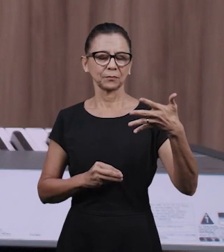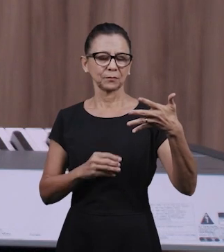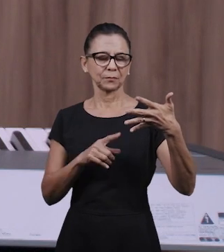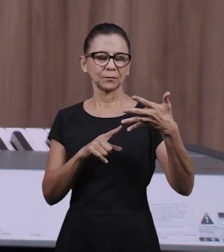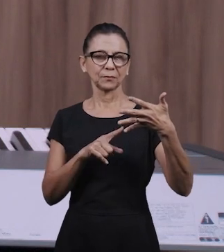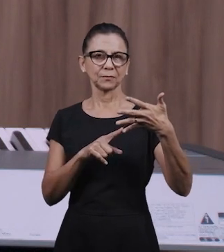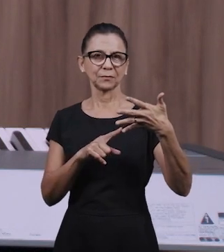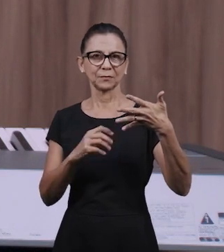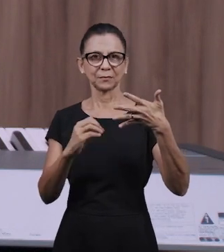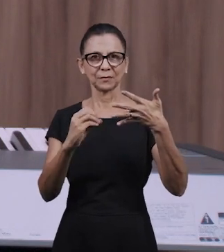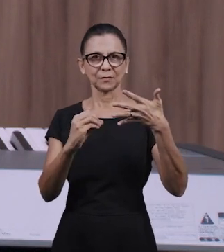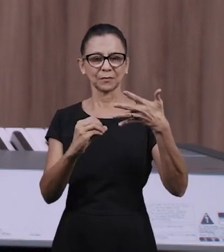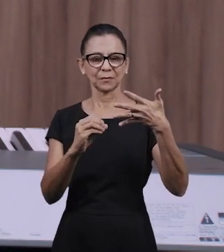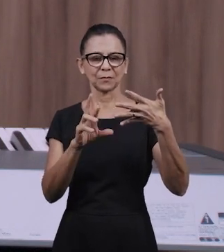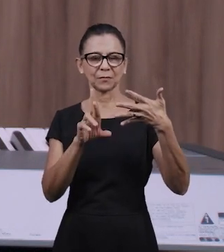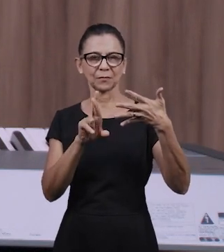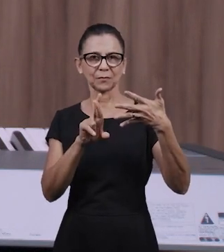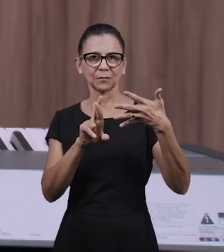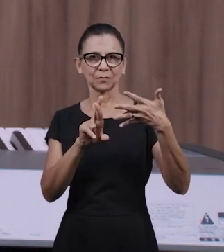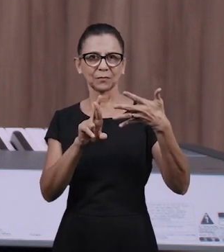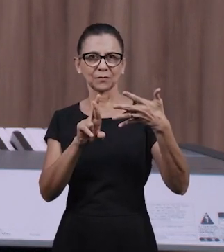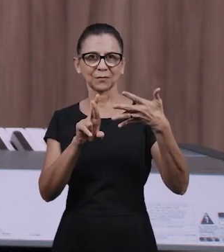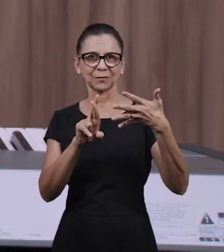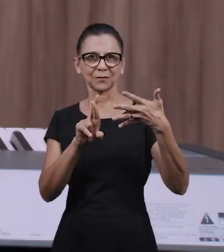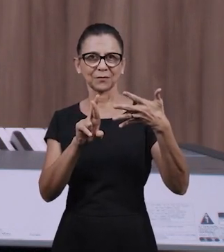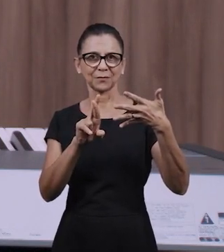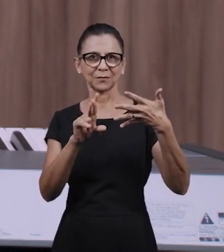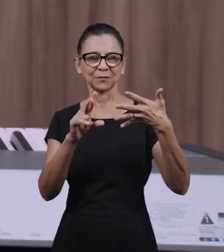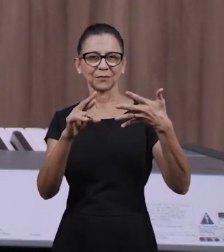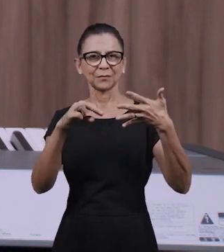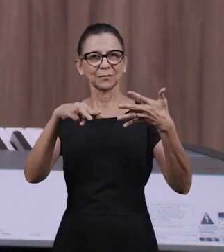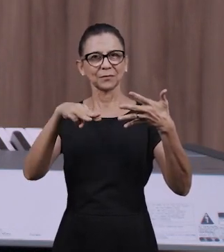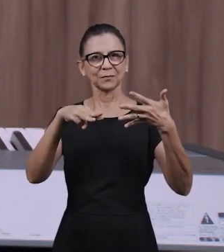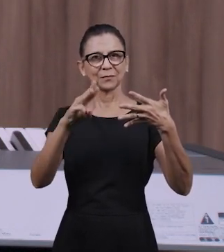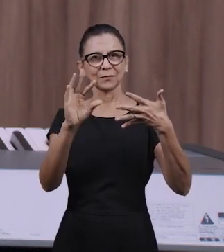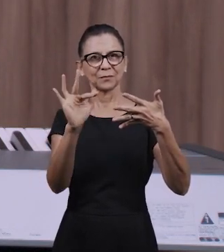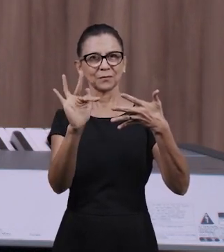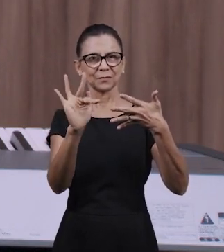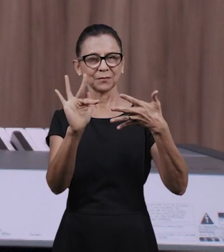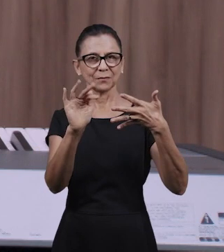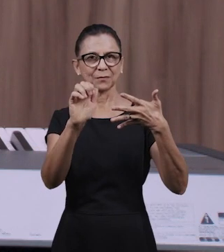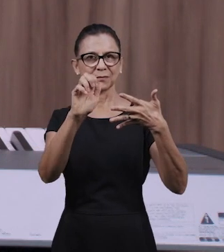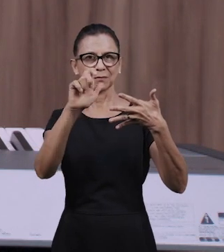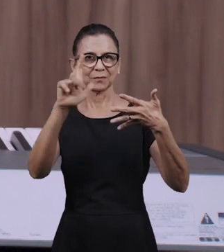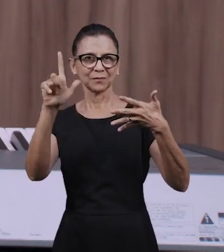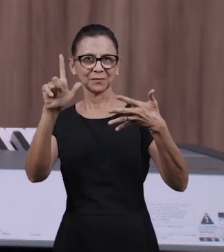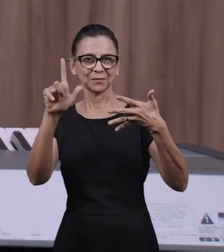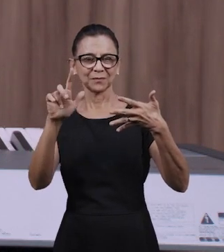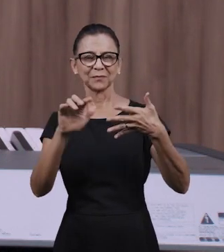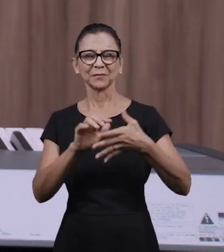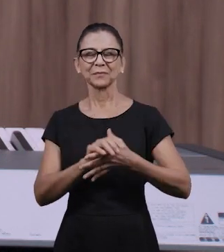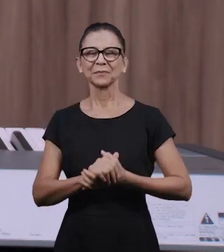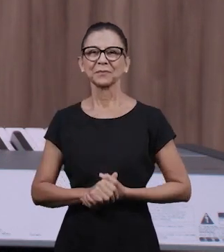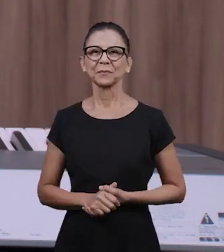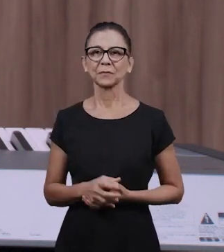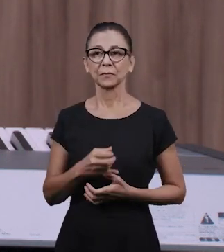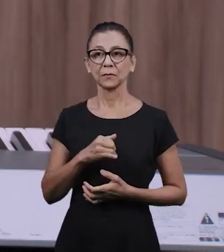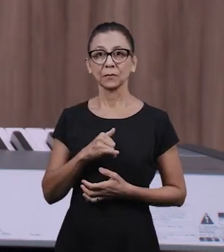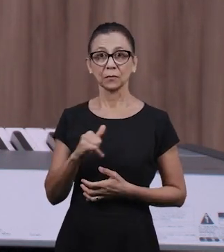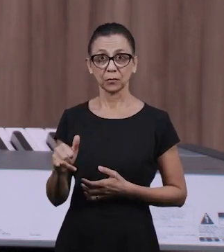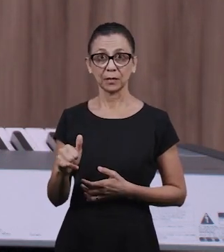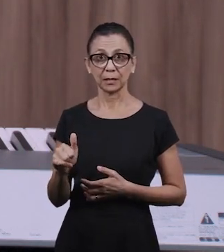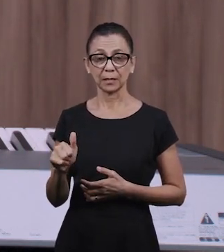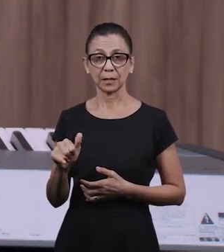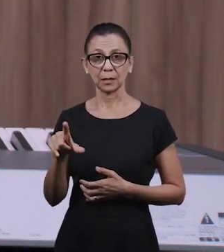Mi, Fa. Do, Ré, Mi, Fa, Sol, La, Si, Do. Si vous